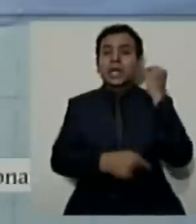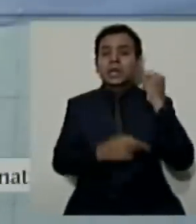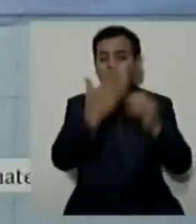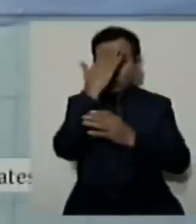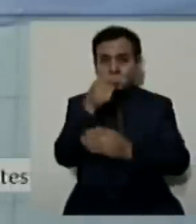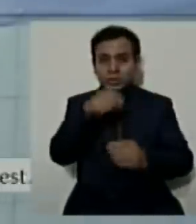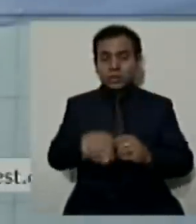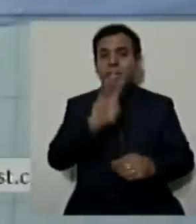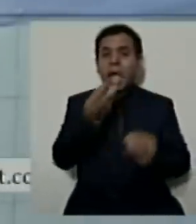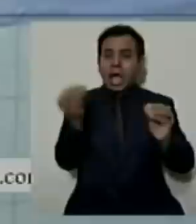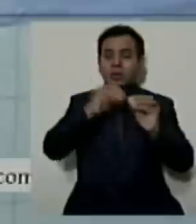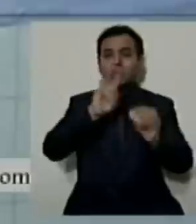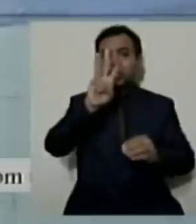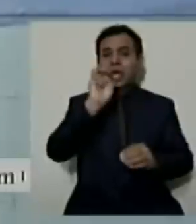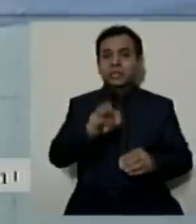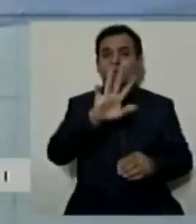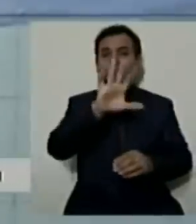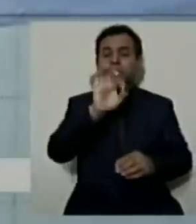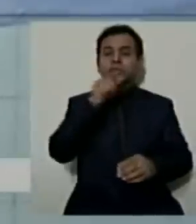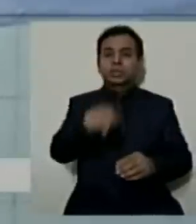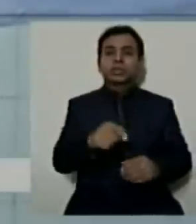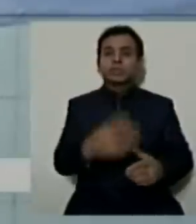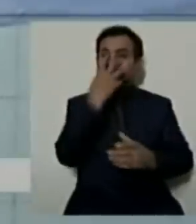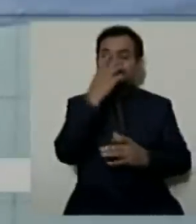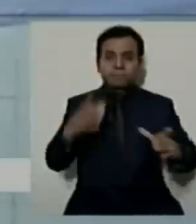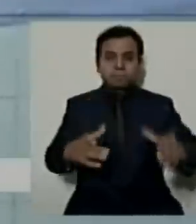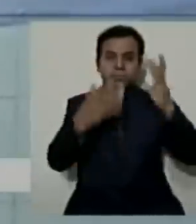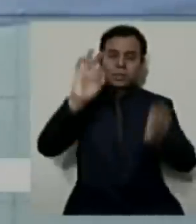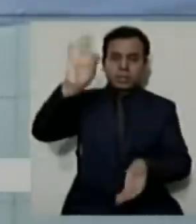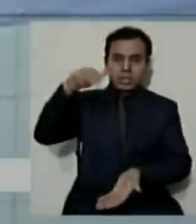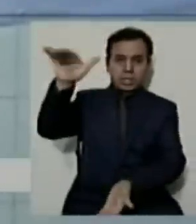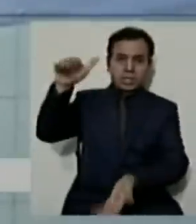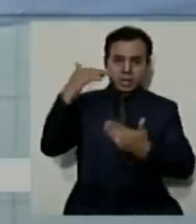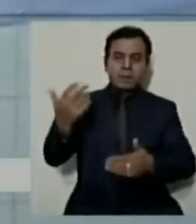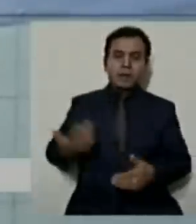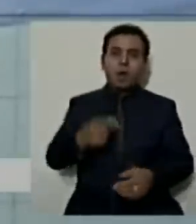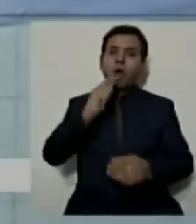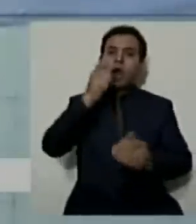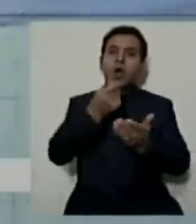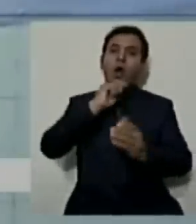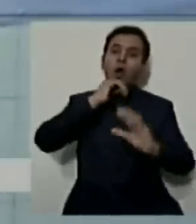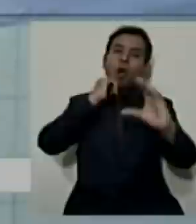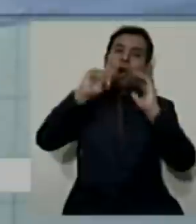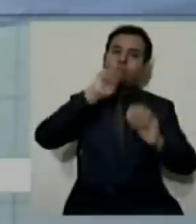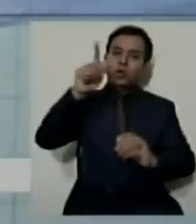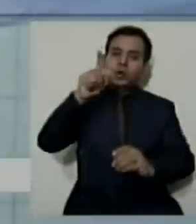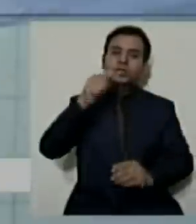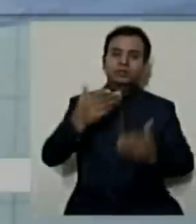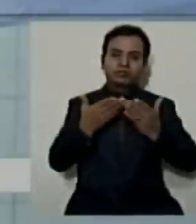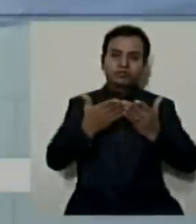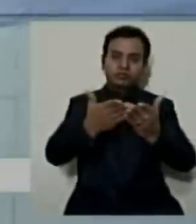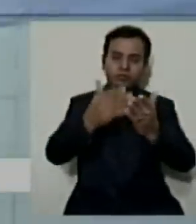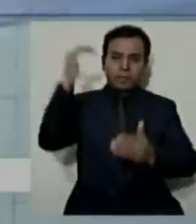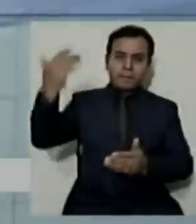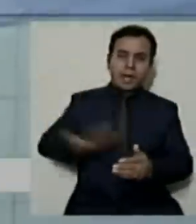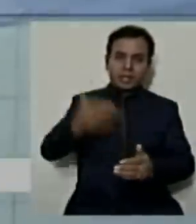অক্সিজেন সিলিন্ডারগুলো দেশে এসে পৌঁছাবে। তাছাড়া ব্যবহৃত অক্সিজেন সিলিন্ডারগুলি পুনরায় রিফিল করার জন্য বা পুনঃভর্তি